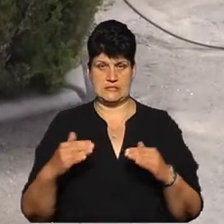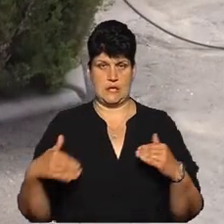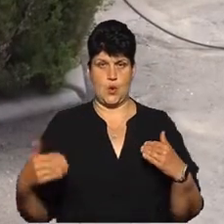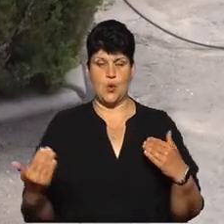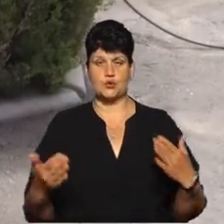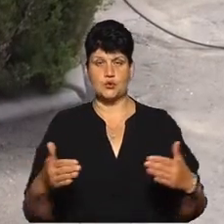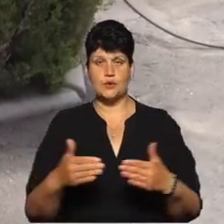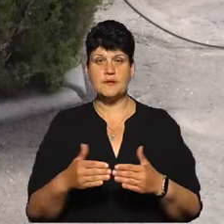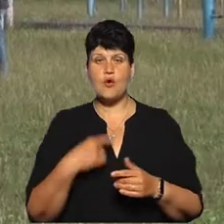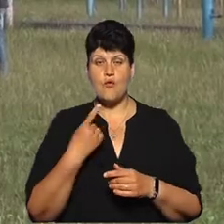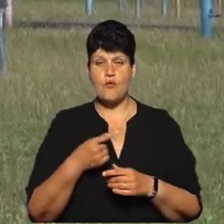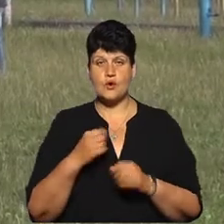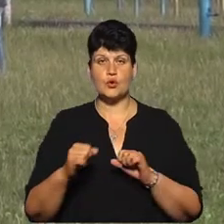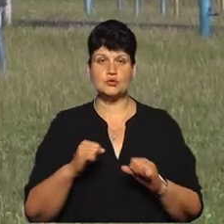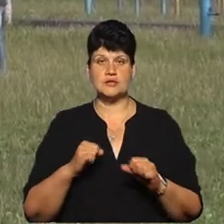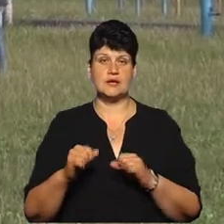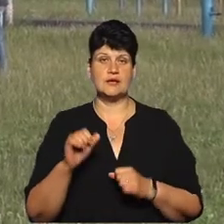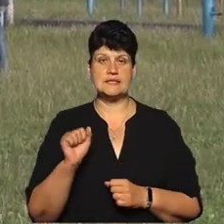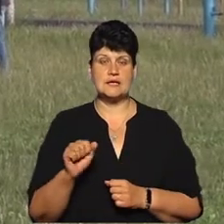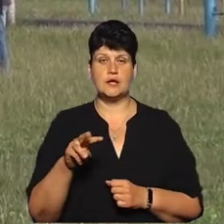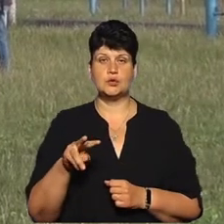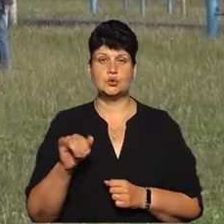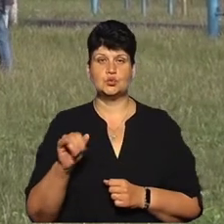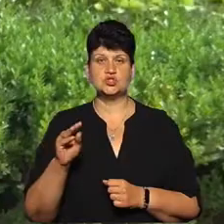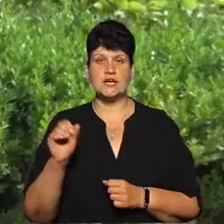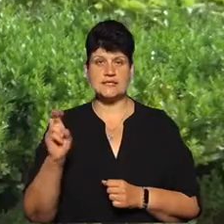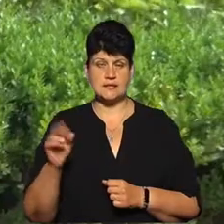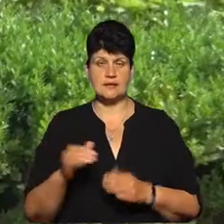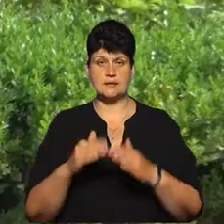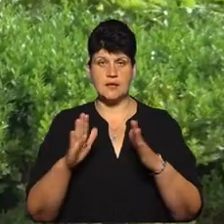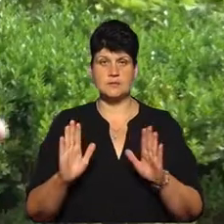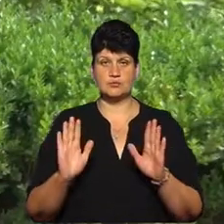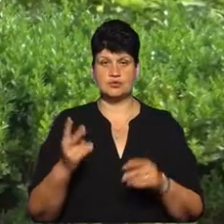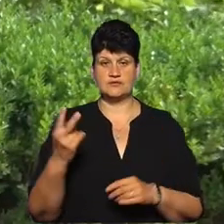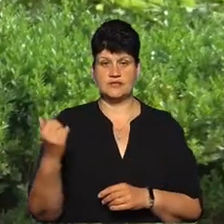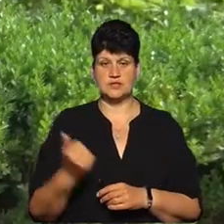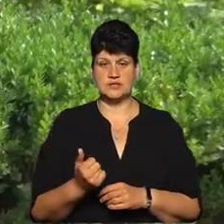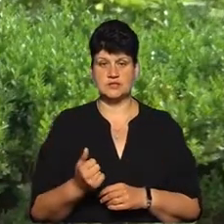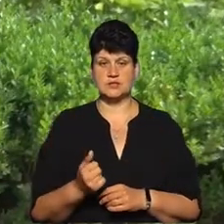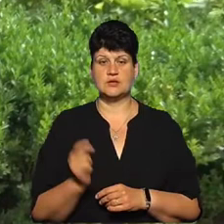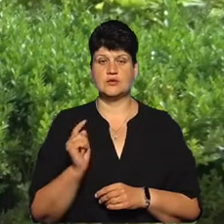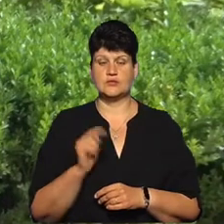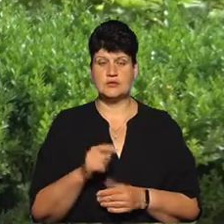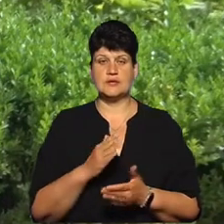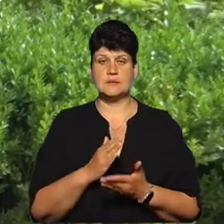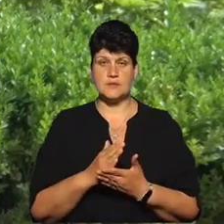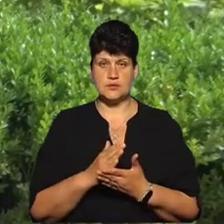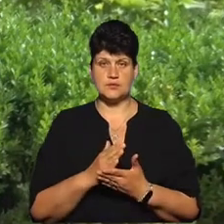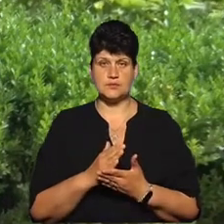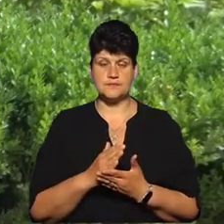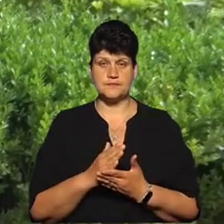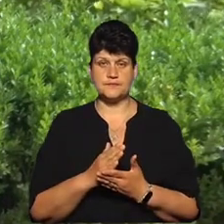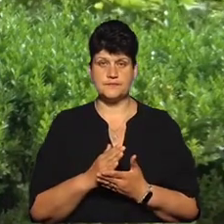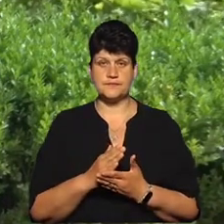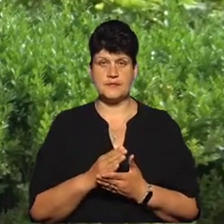табору Анастасії Лужецької, табір діятиме упродовж 2 тижнів. Вони мають навчальні такі предмети,